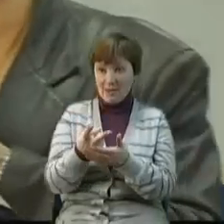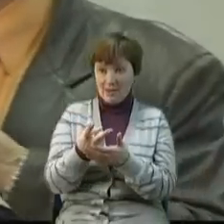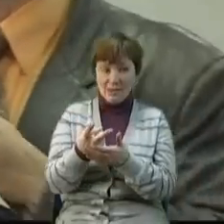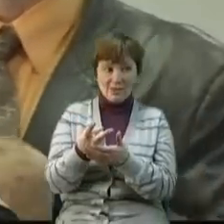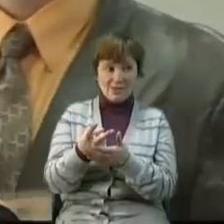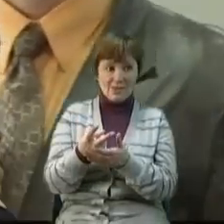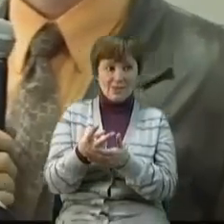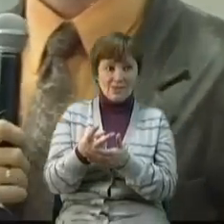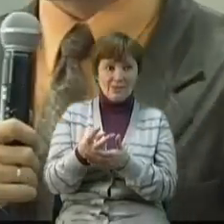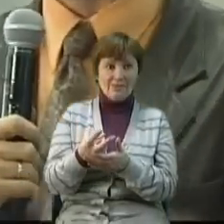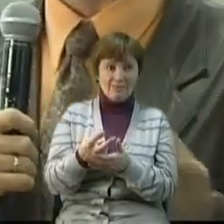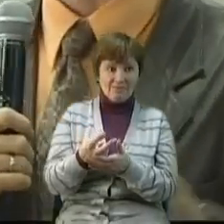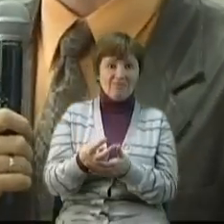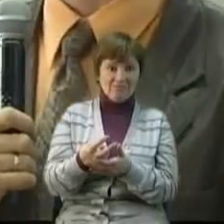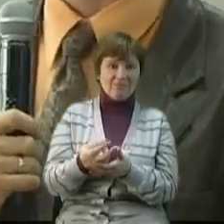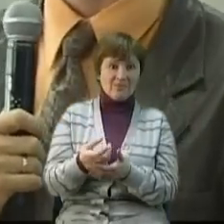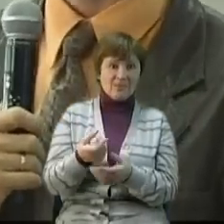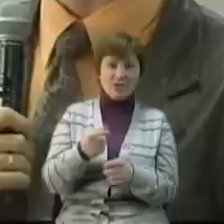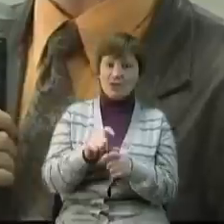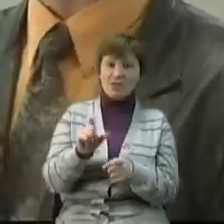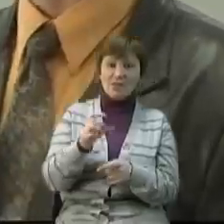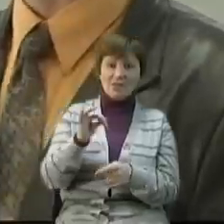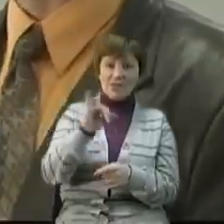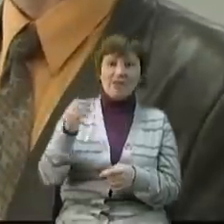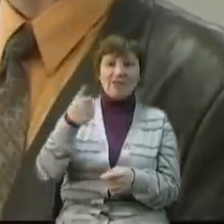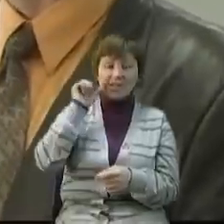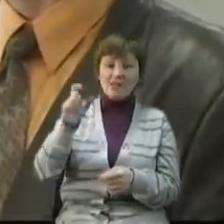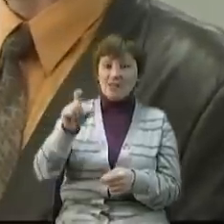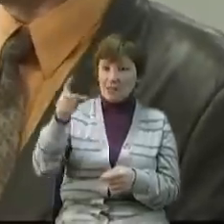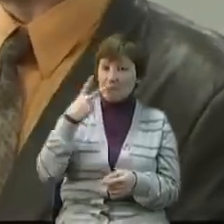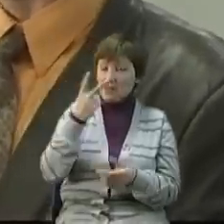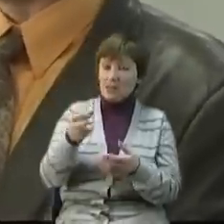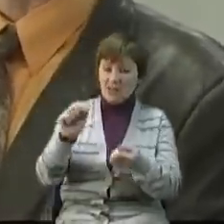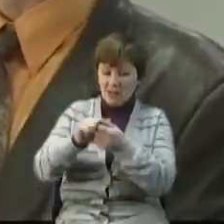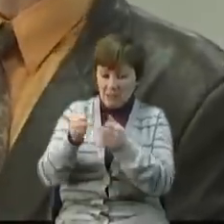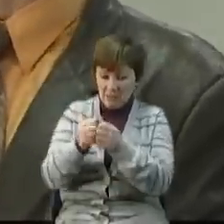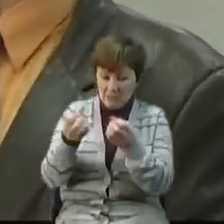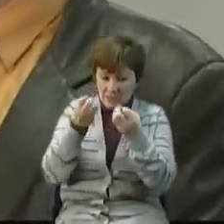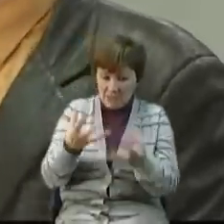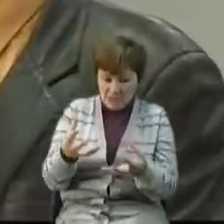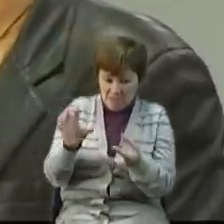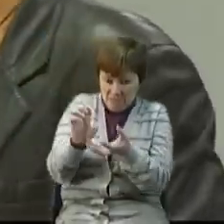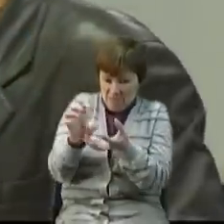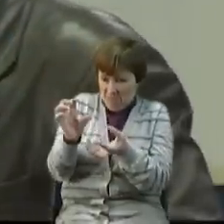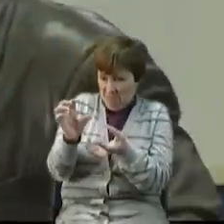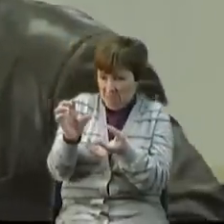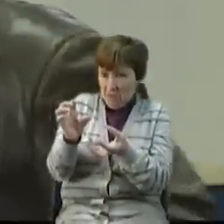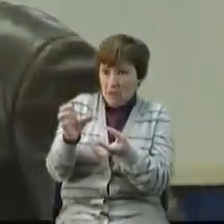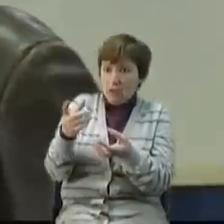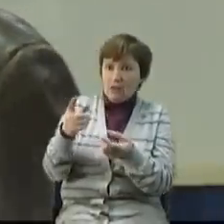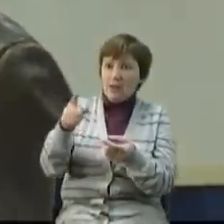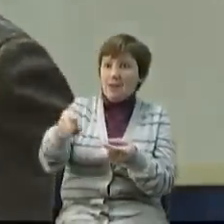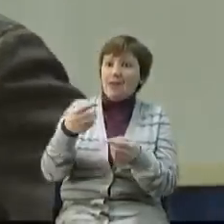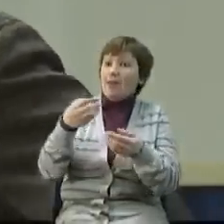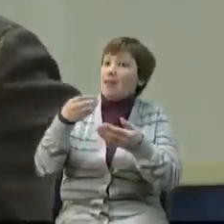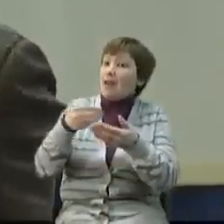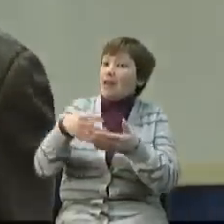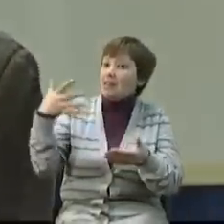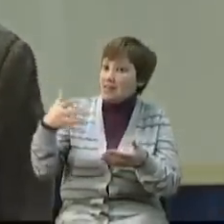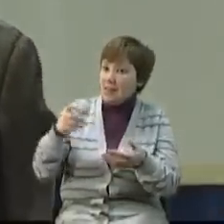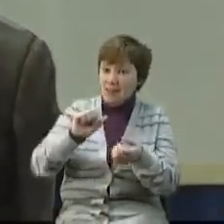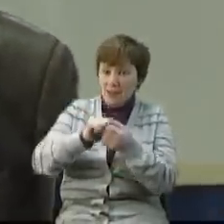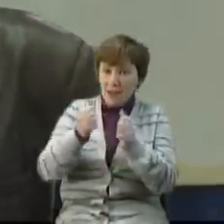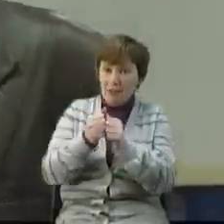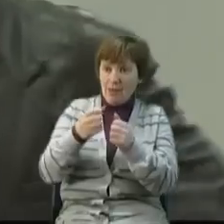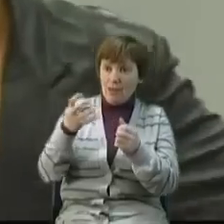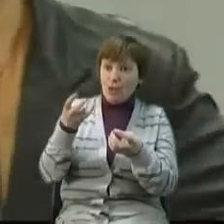абсолютным. Вот что хочет Бог, вот это и есть путь спасения, поэтому это идет еще через скорби и трудности. Я сегодня на